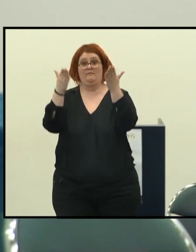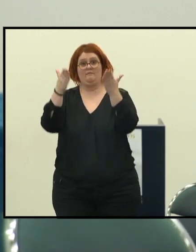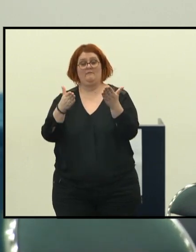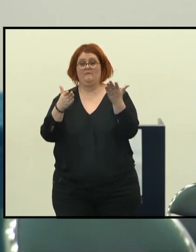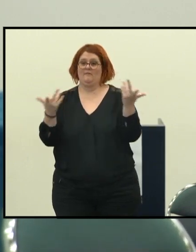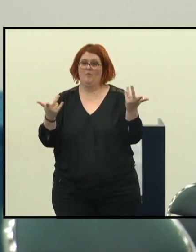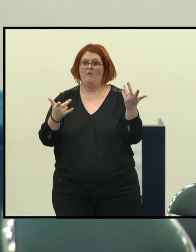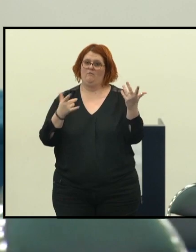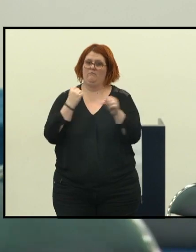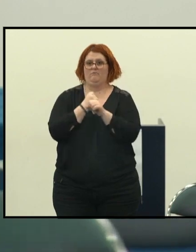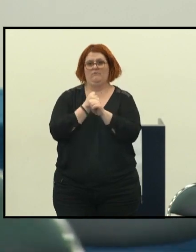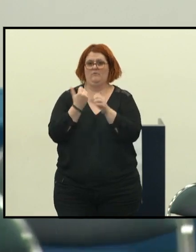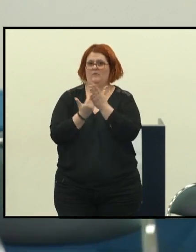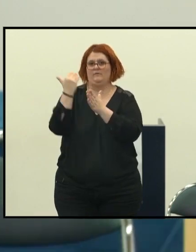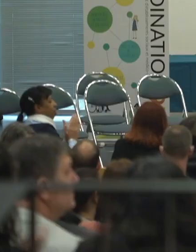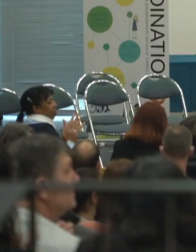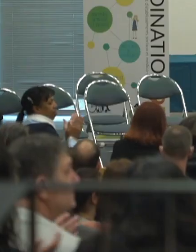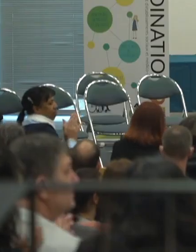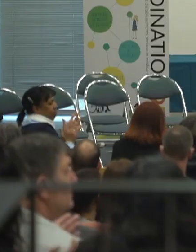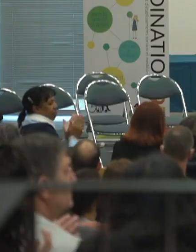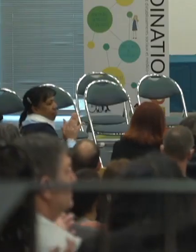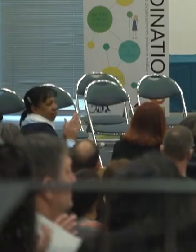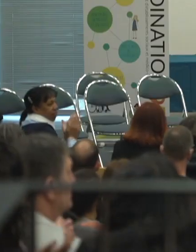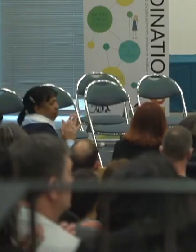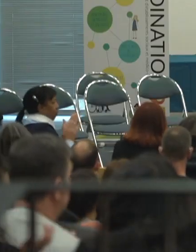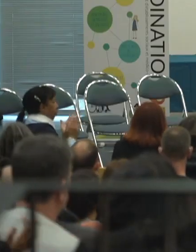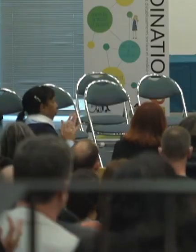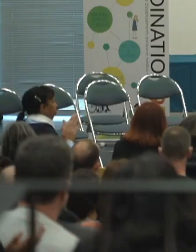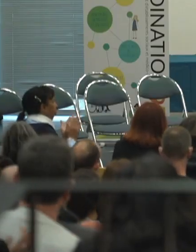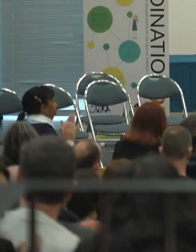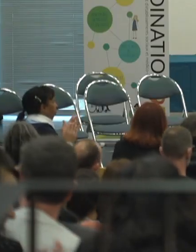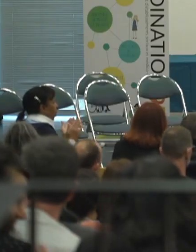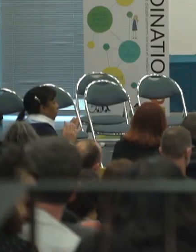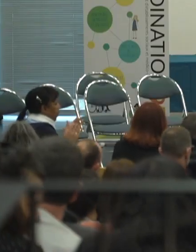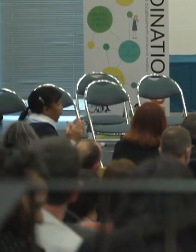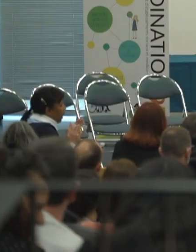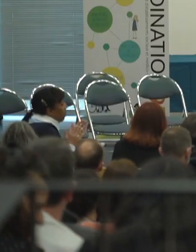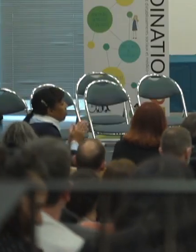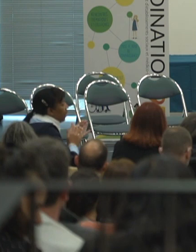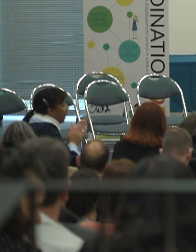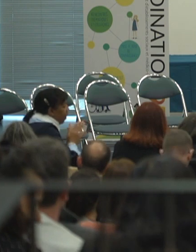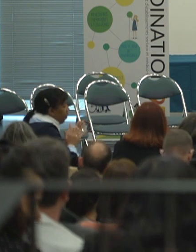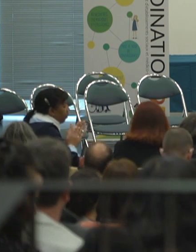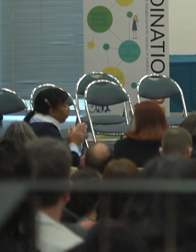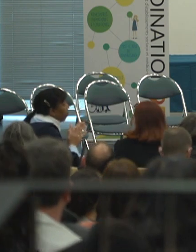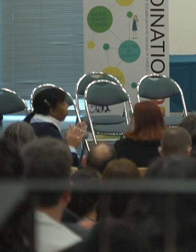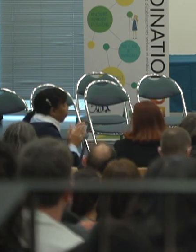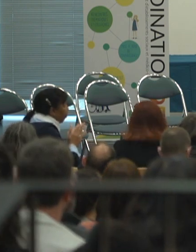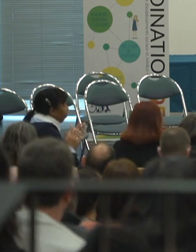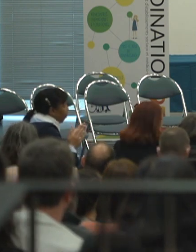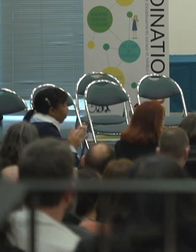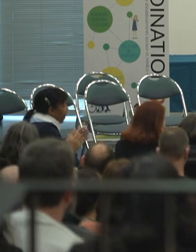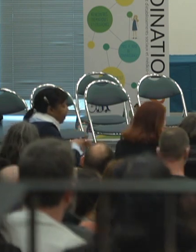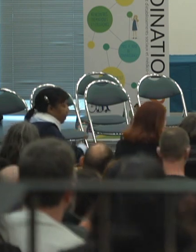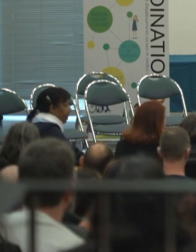assuré voilà, toute la partie audiovisuelle. Nicolas et les siennes, qui là aussi sont un peu dans